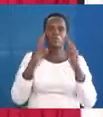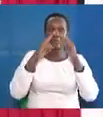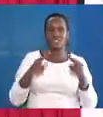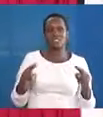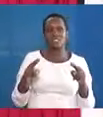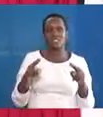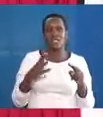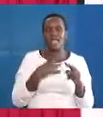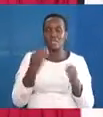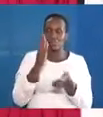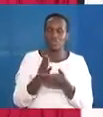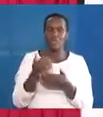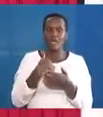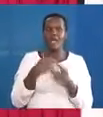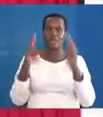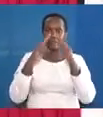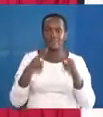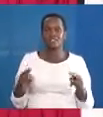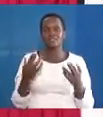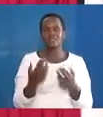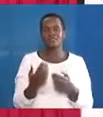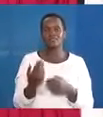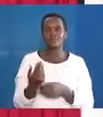na ikakuwa na amani.